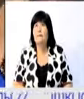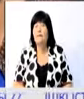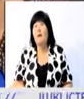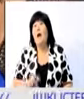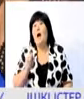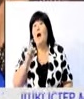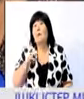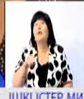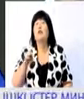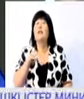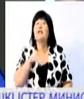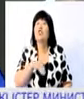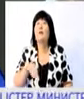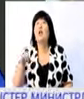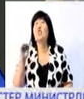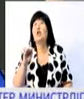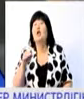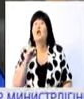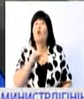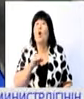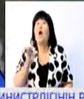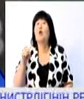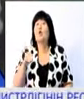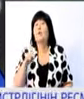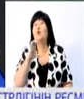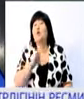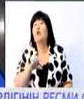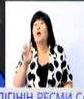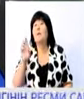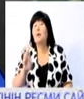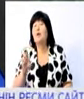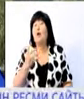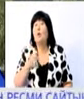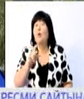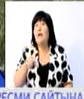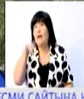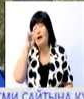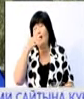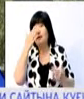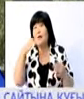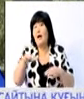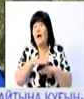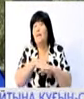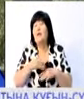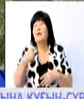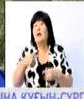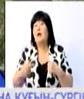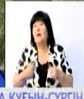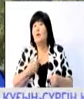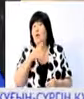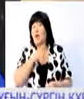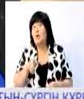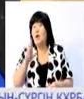Ахмет Тұрғанбаев, Тыныштыбай Жайшылықов, Жұқа Төребаев, Сүйіндік Бекмұрзаев. Бұл азаматтар қазақ халқының басына қара бұлт үйірілген